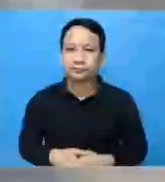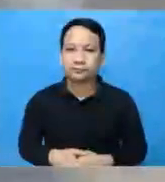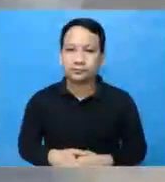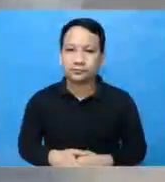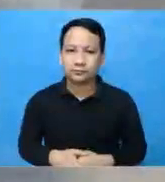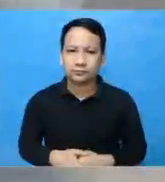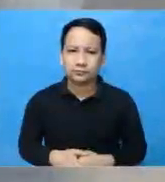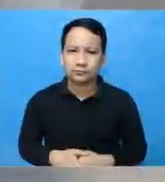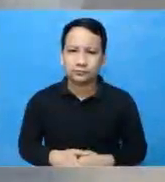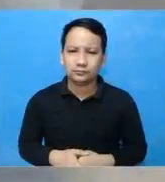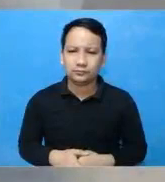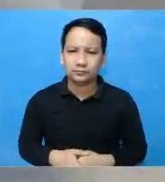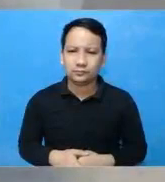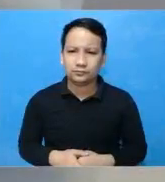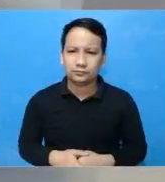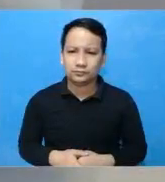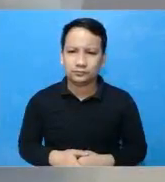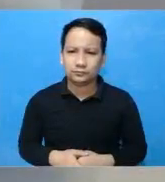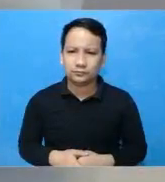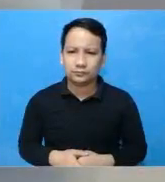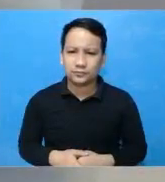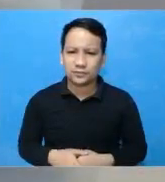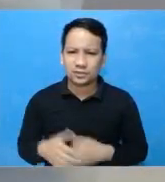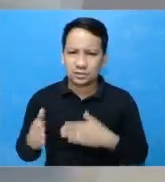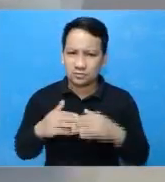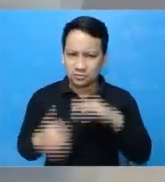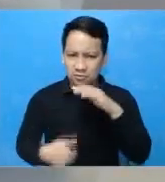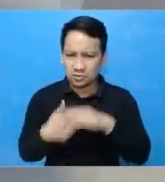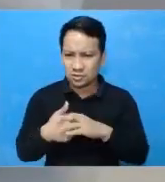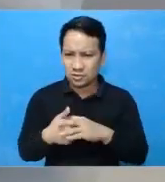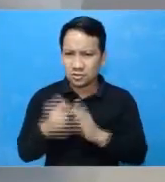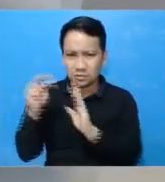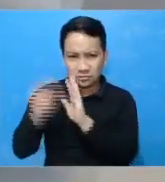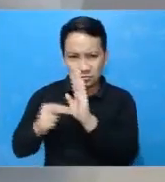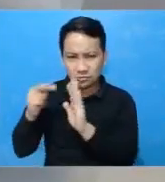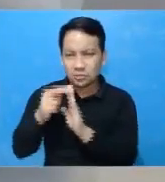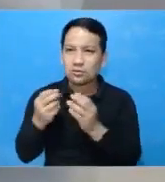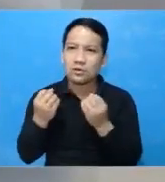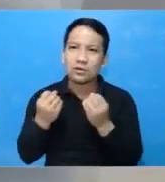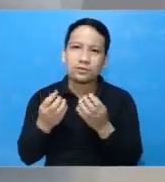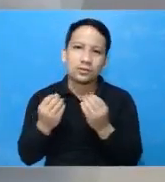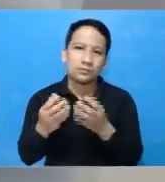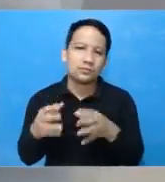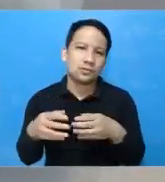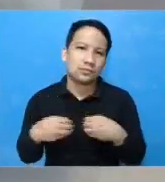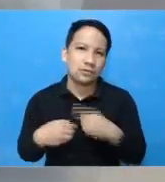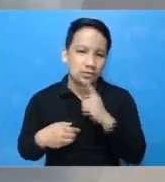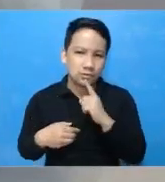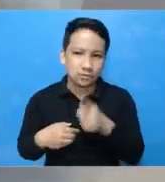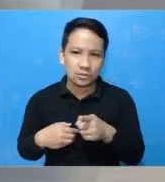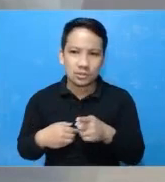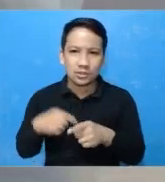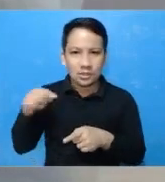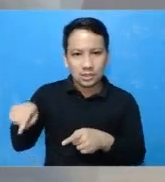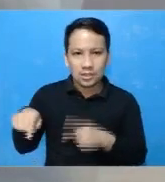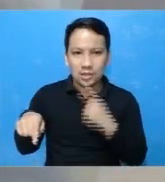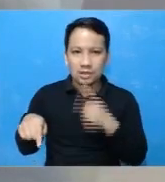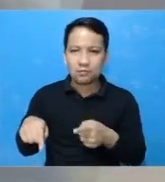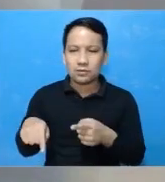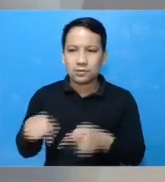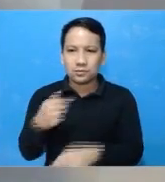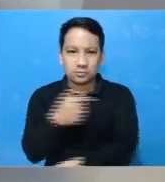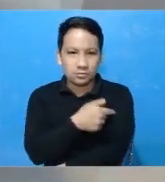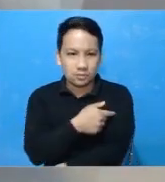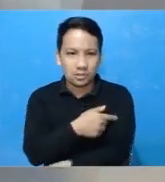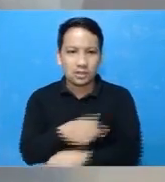Anong mag, I have to be honest, no? Nang lumabas itong video nito, I got really upset. Oo. Not at the fact na hindi napindot yung syringe, pero